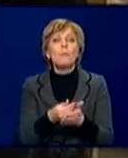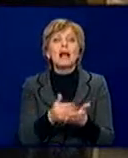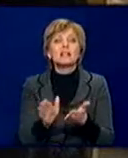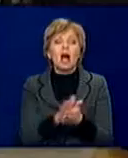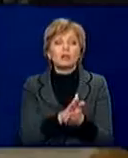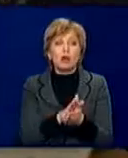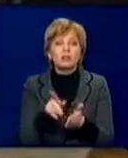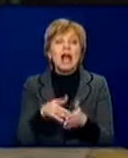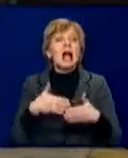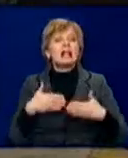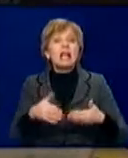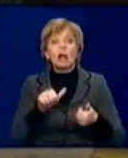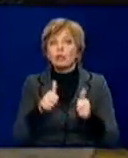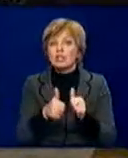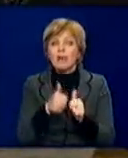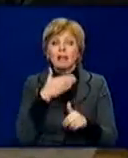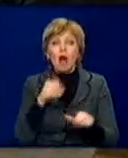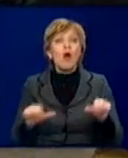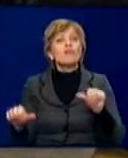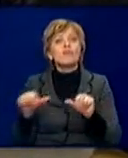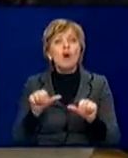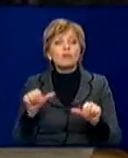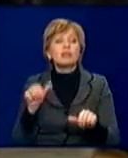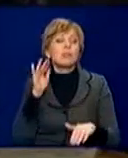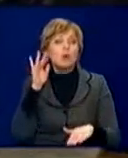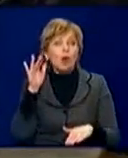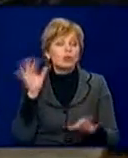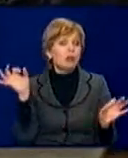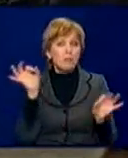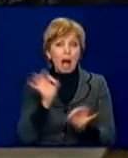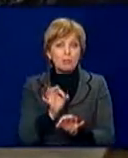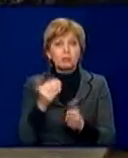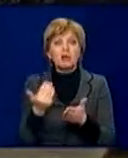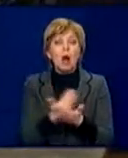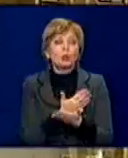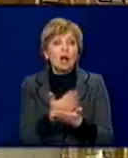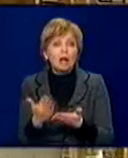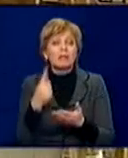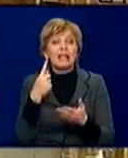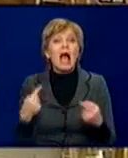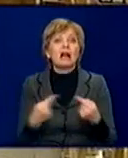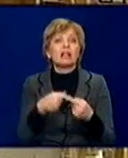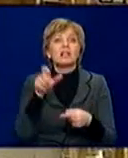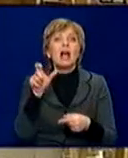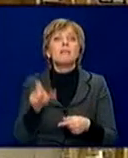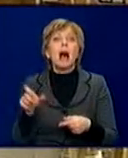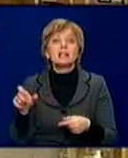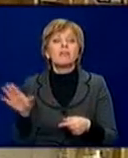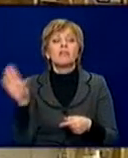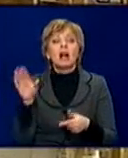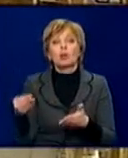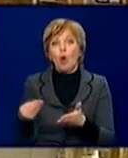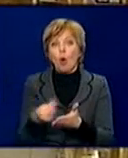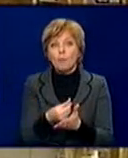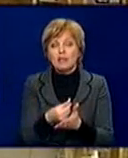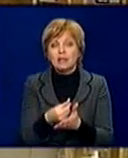gan būtībā lielu izmaiņu nav, farmaceiti prognozē pārpratumus. Jaunā kārtība attiecas tikai uz tiem pacientiem, kuriem valsts kompensējumās zāles